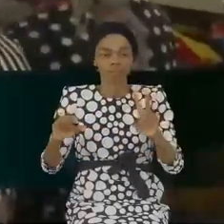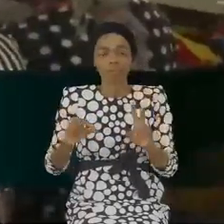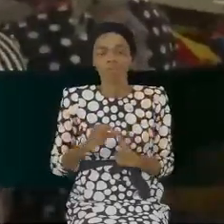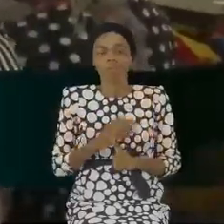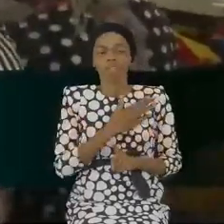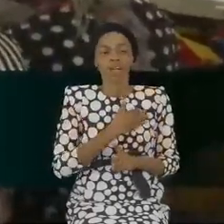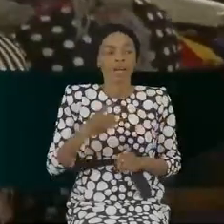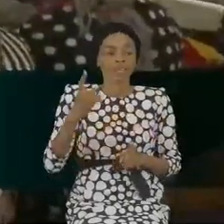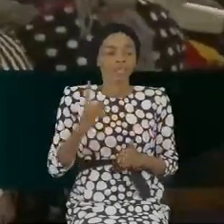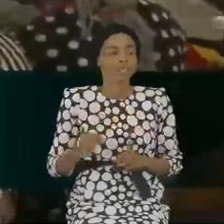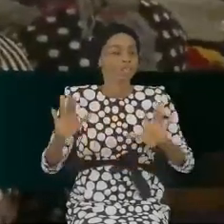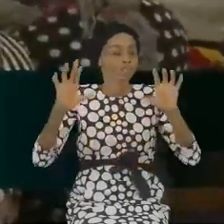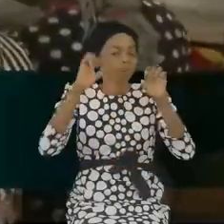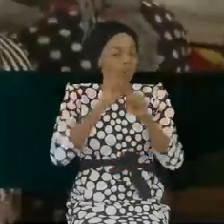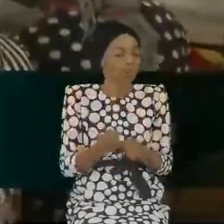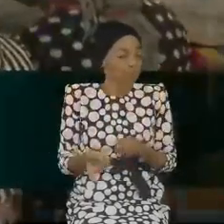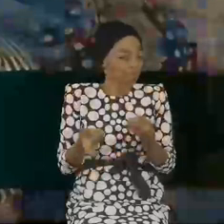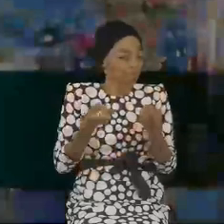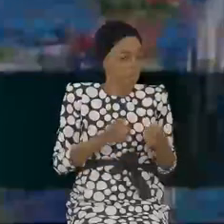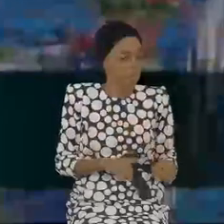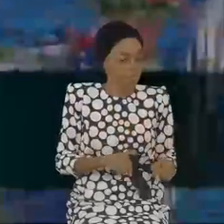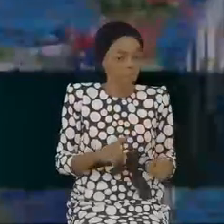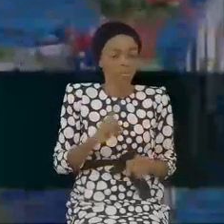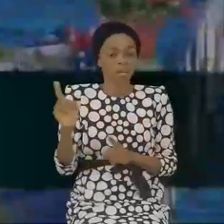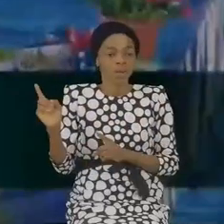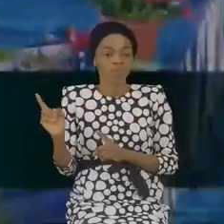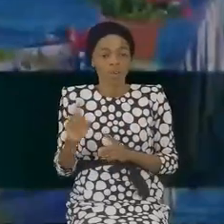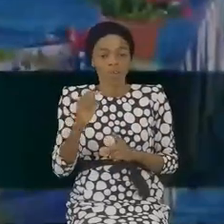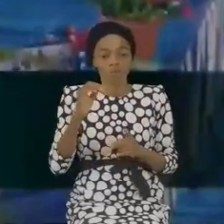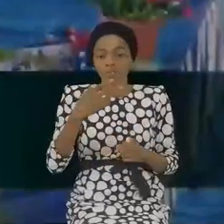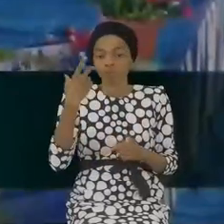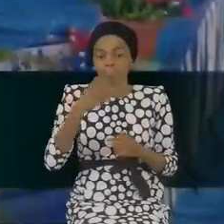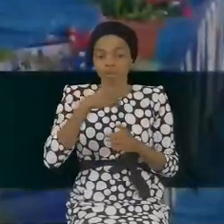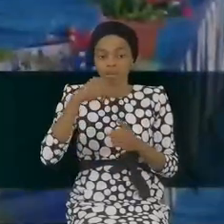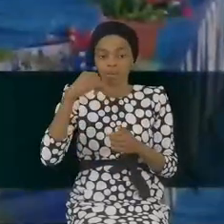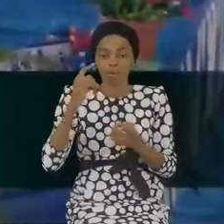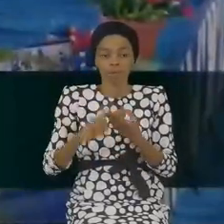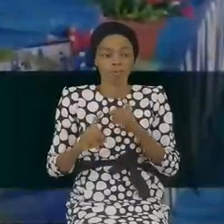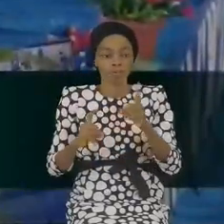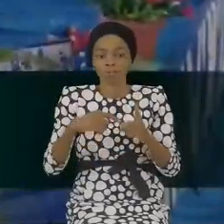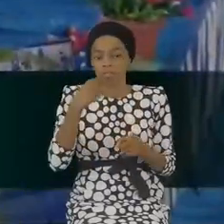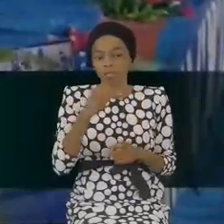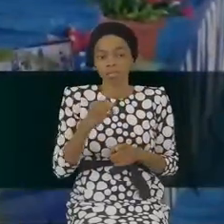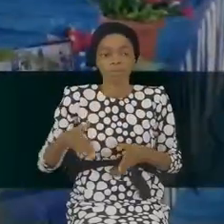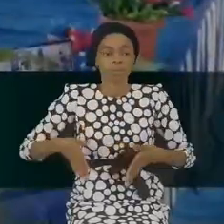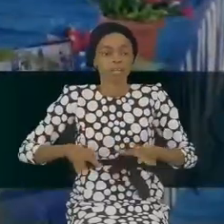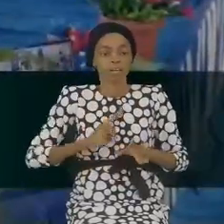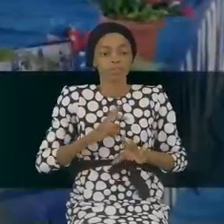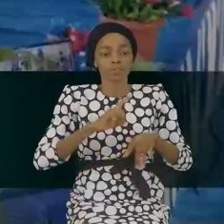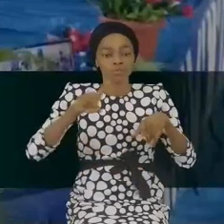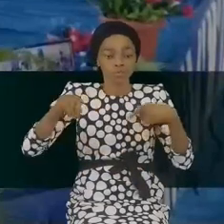et qui est accomplissement du signe ou du prodige dont il t'a parlé en disant, allons après d'autres dieux,